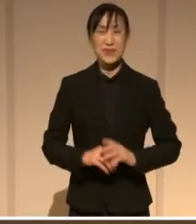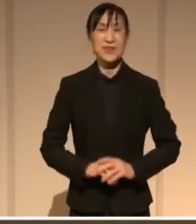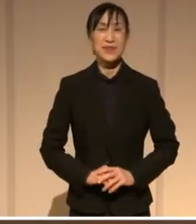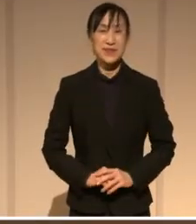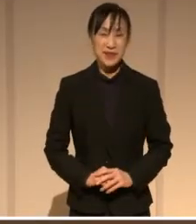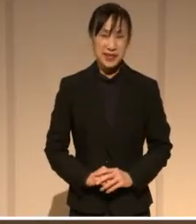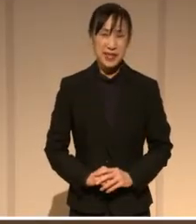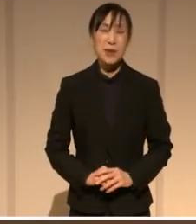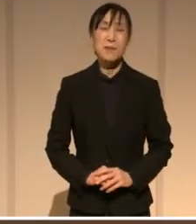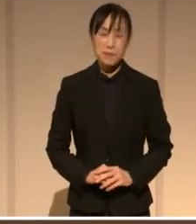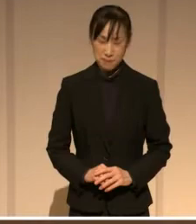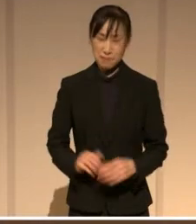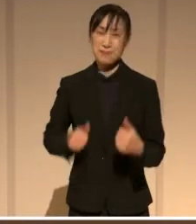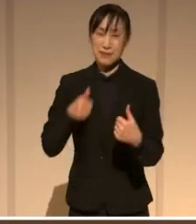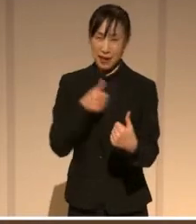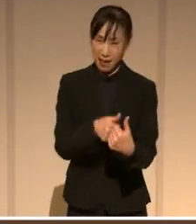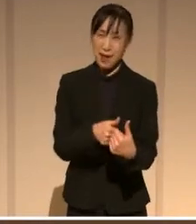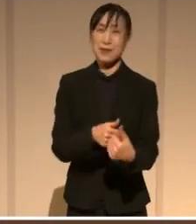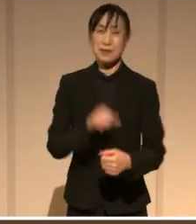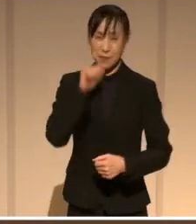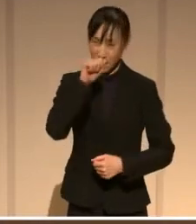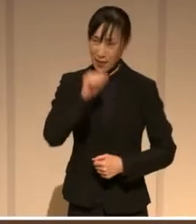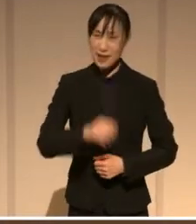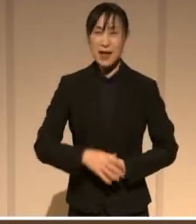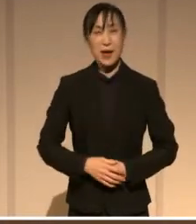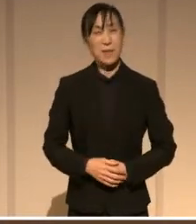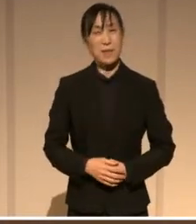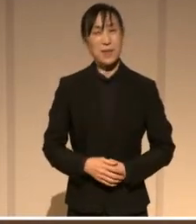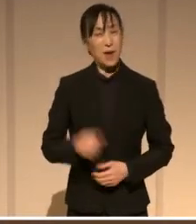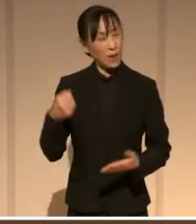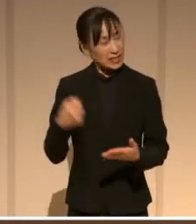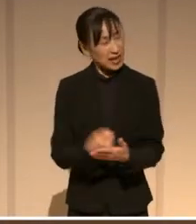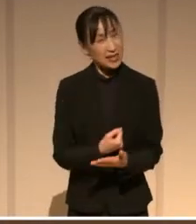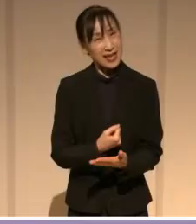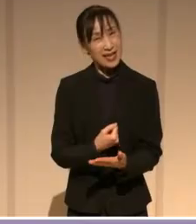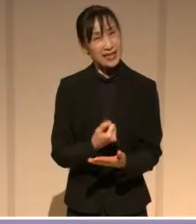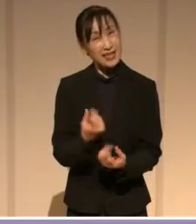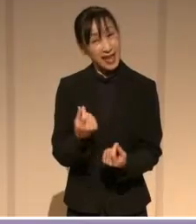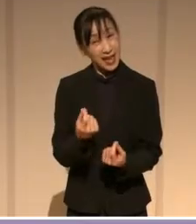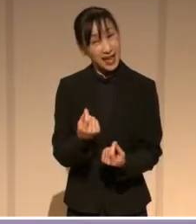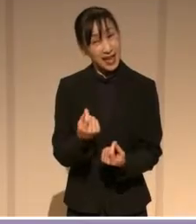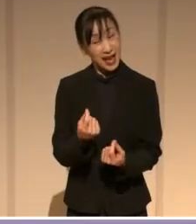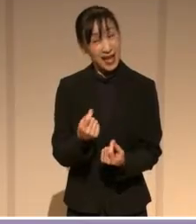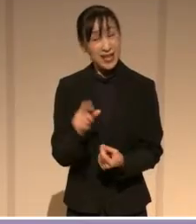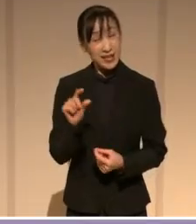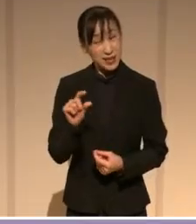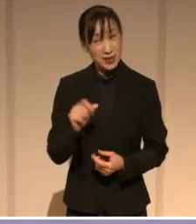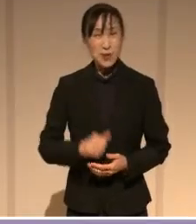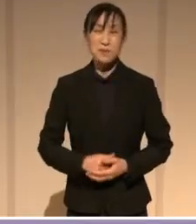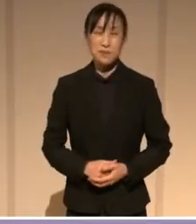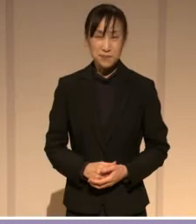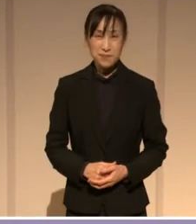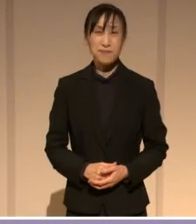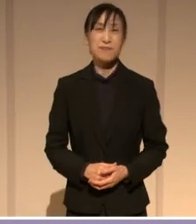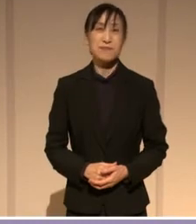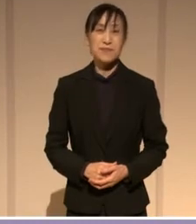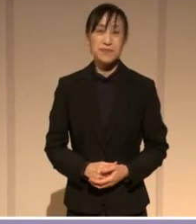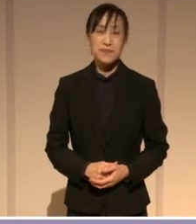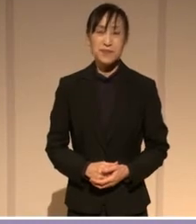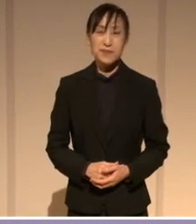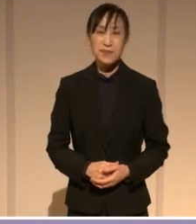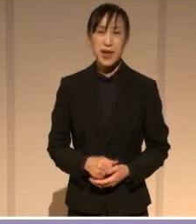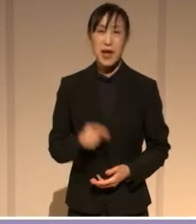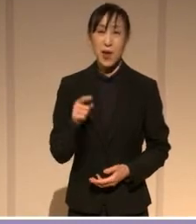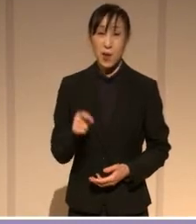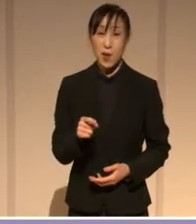いやナイスチャレンジでしたということで惜しかったですねあとちょっとさあということでこの的を